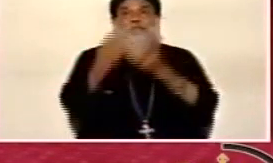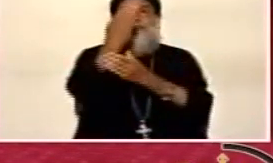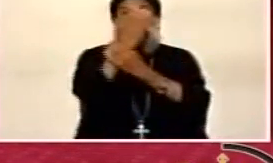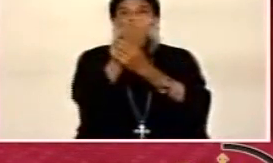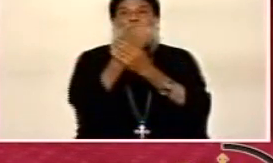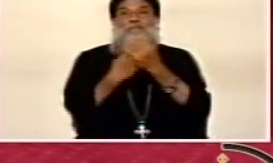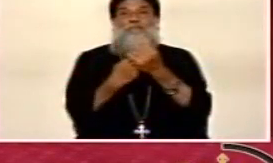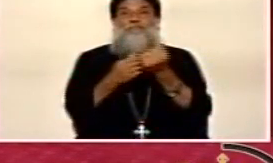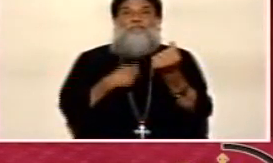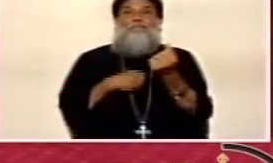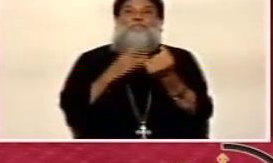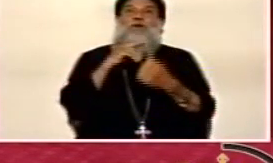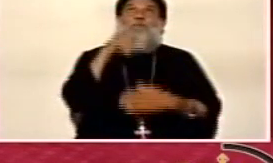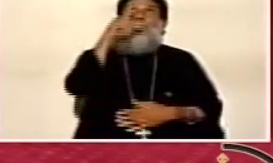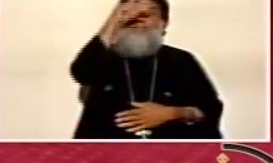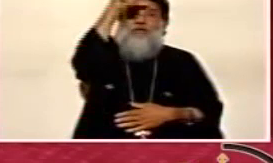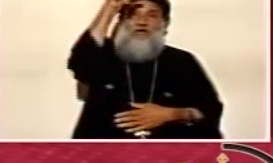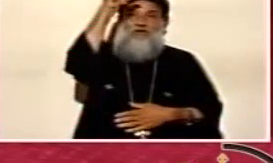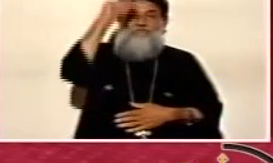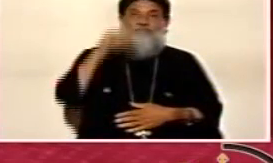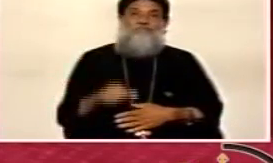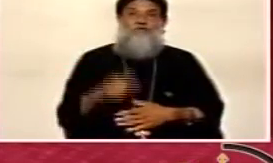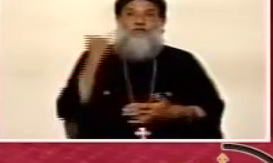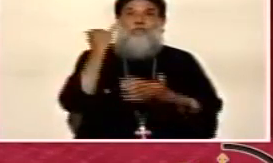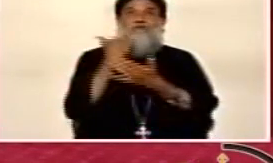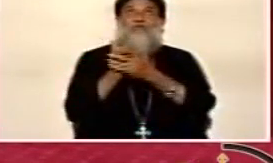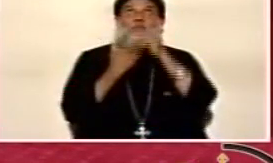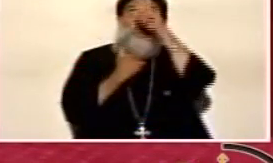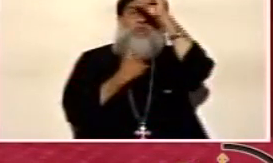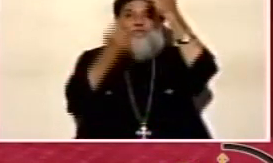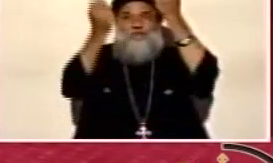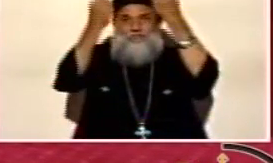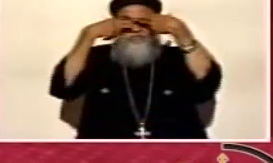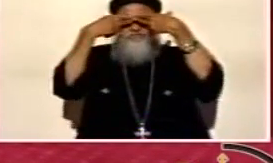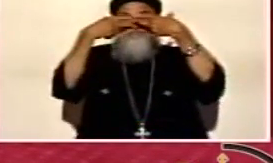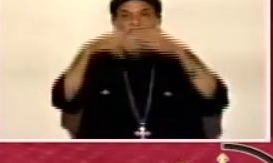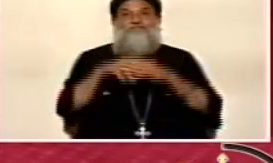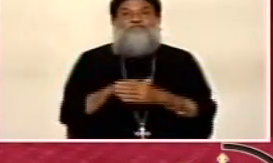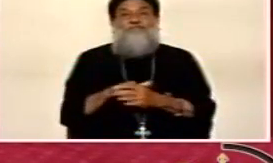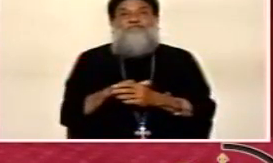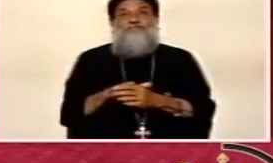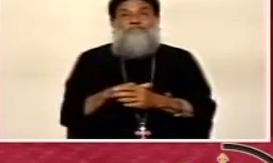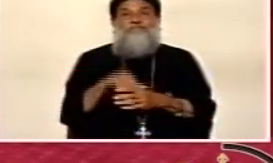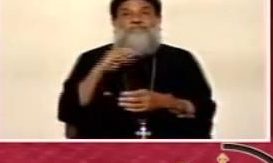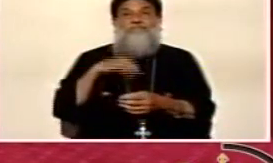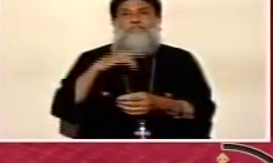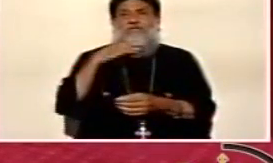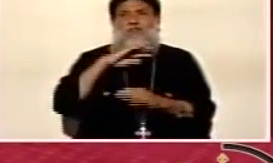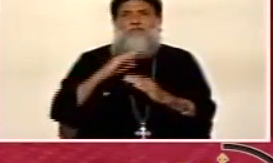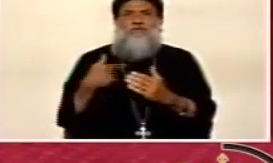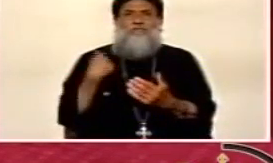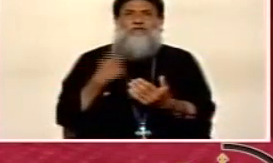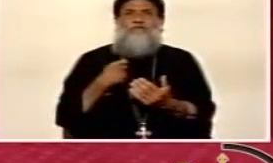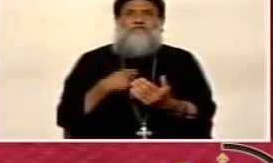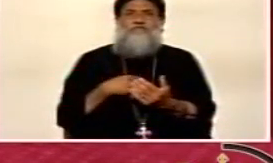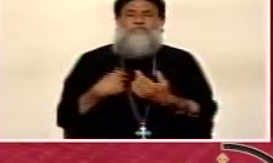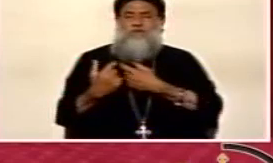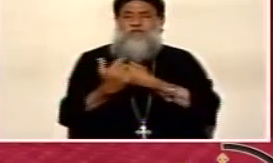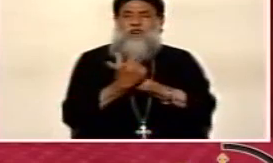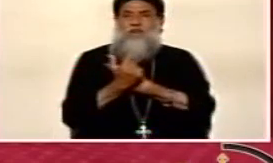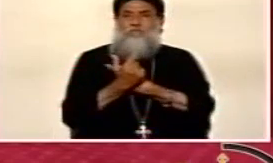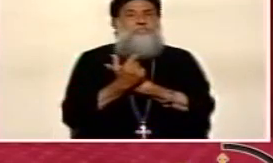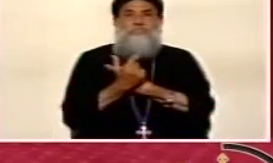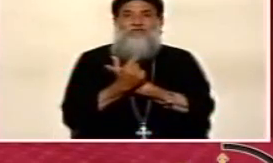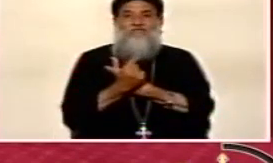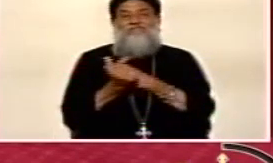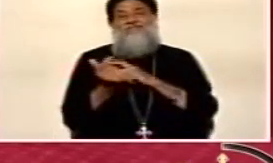لنا، احنا بالتبني لكن هو بالطبيعة. عايز يقول اتعلموا مني، السيد